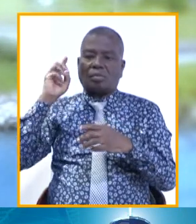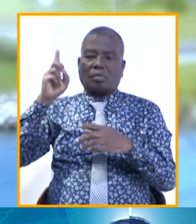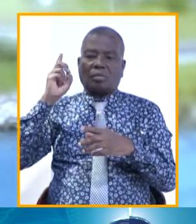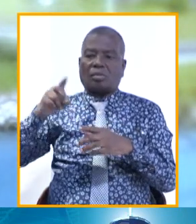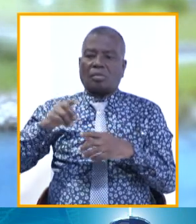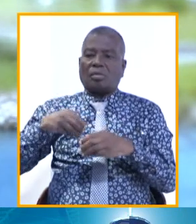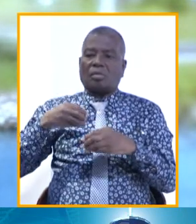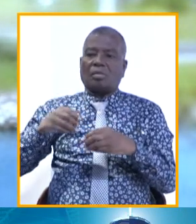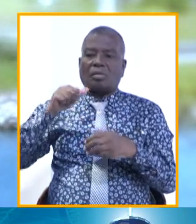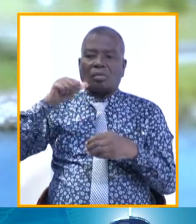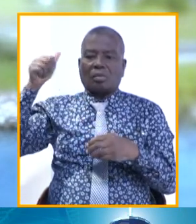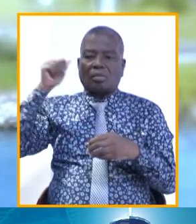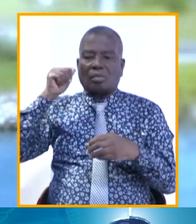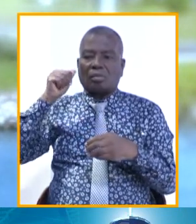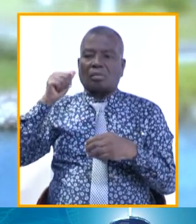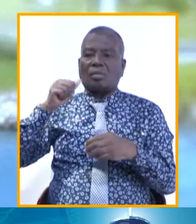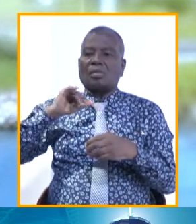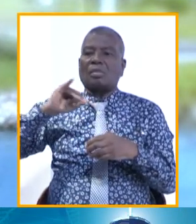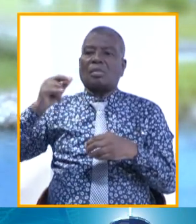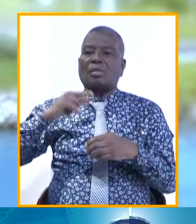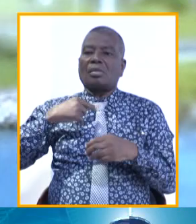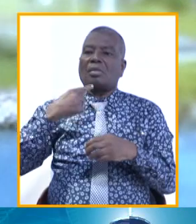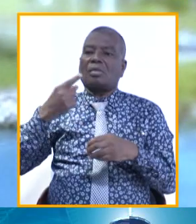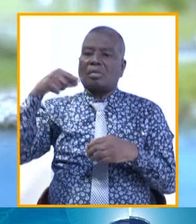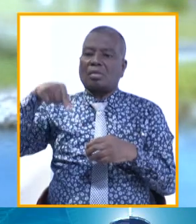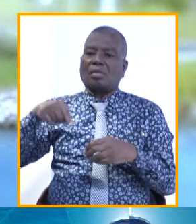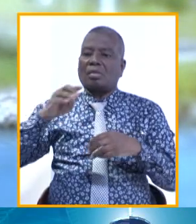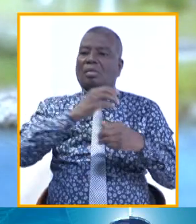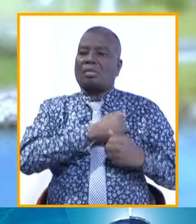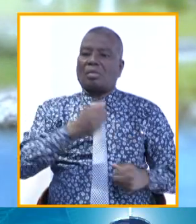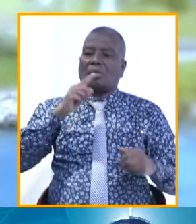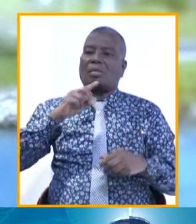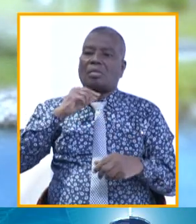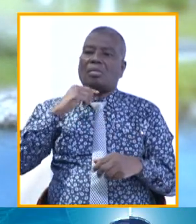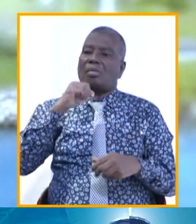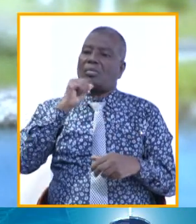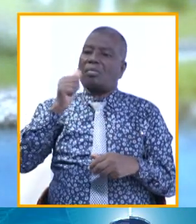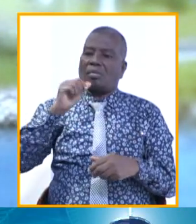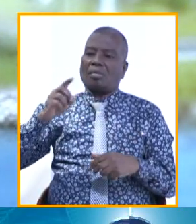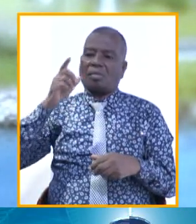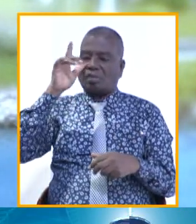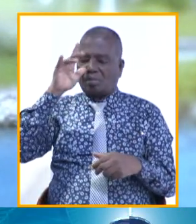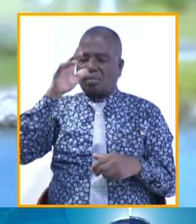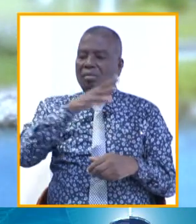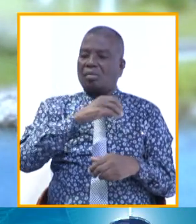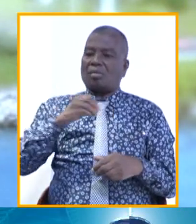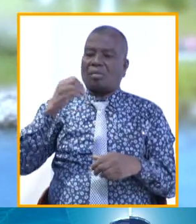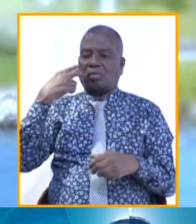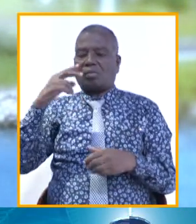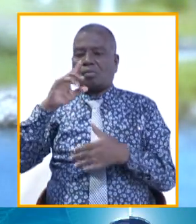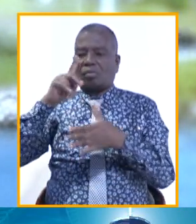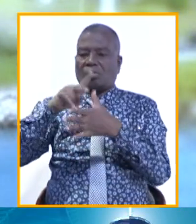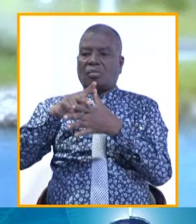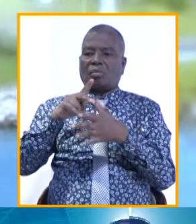médias audiovisuels internationaux, Antonio Guterres a souligné que ces militaires ivoiriens ne sont pas des mercenaires. Les